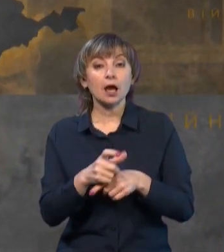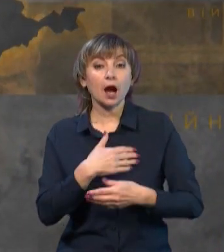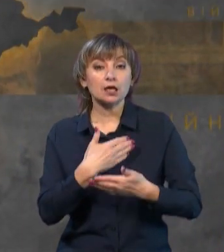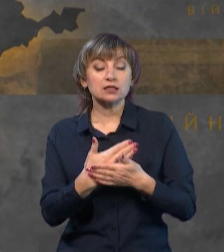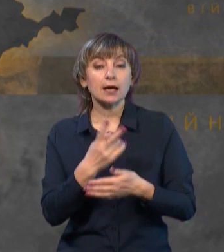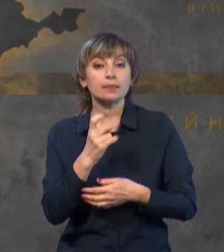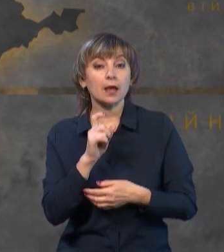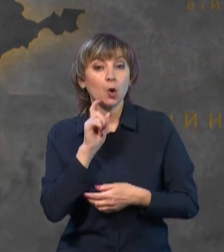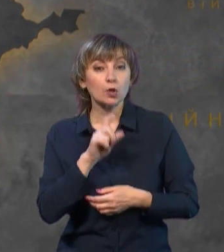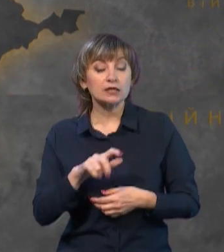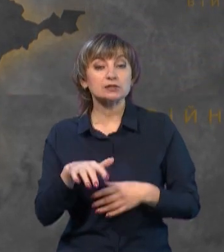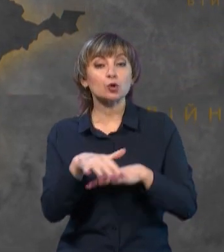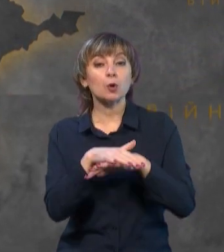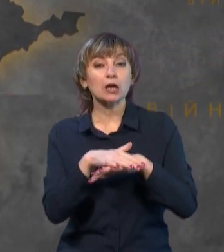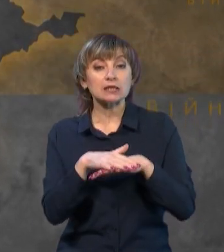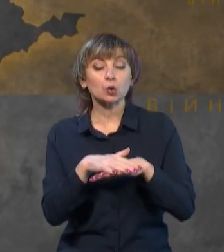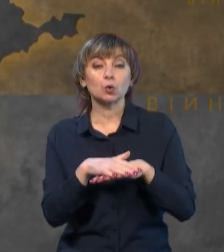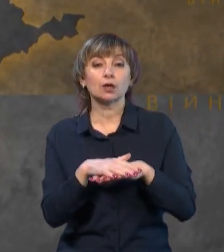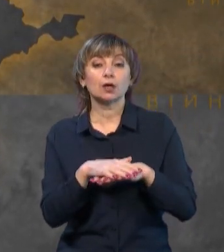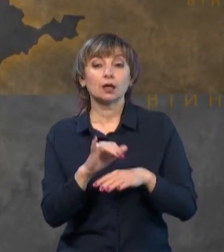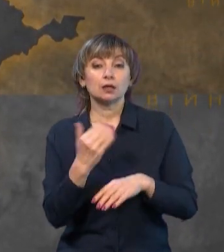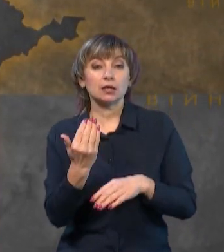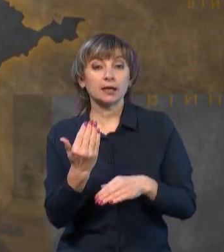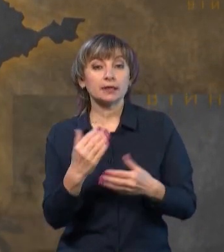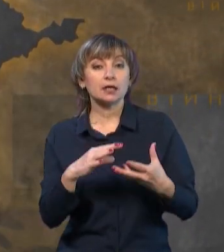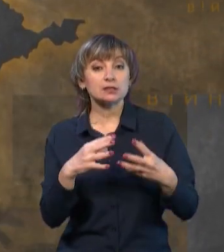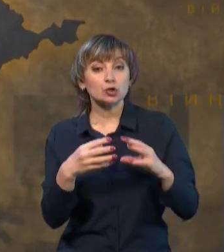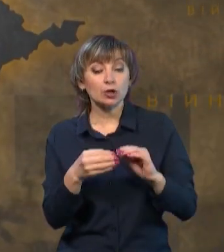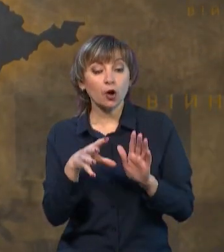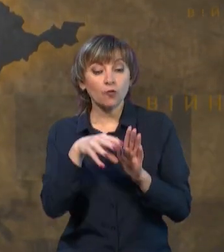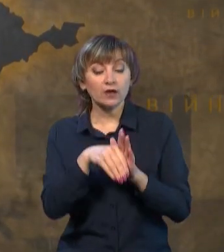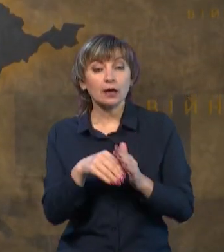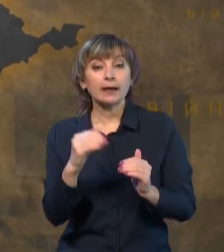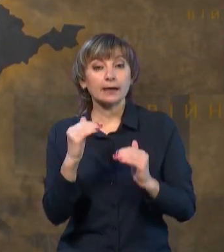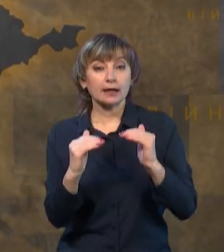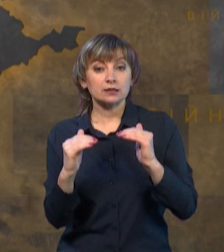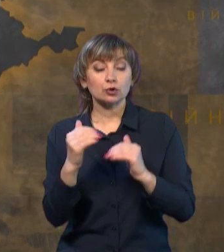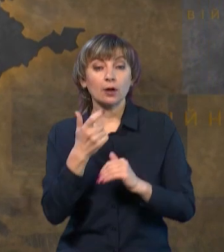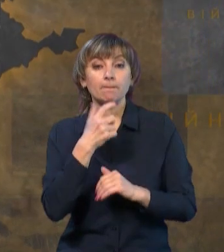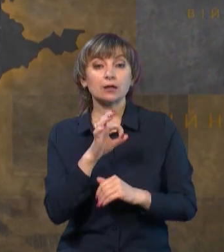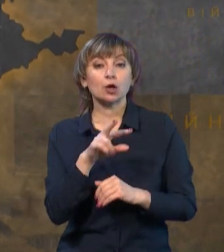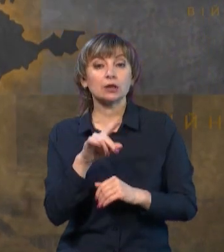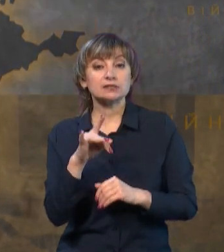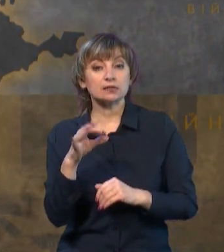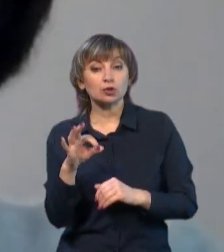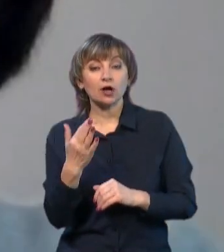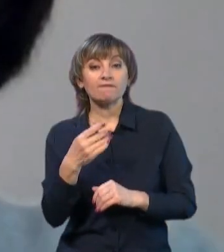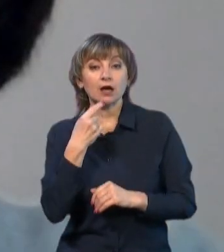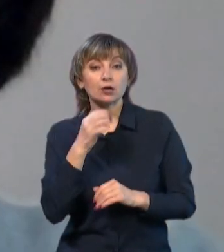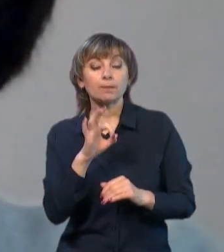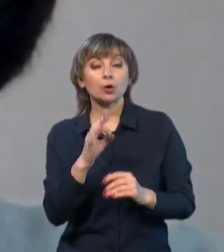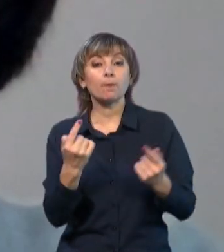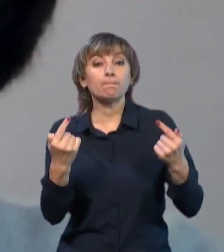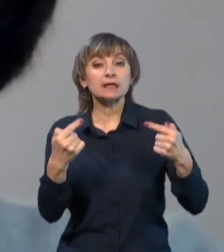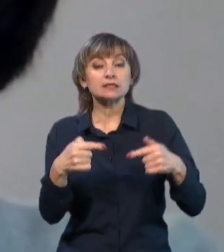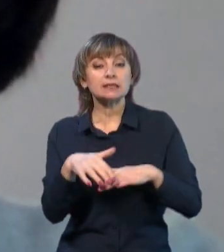на українському ринку. І, власне, їхні результати увійшли до рейтингу. Пані Олександро, ви кажете про падіння